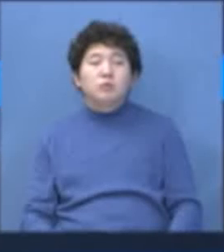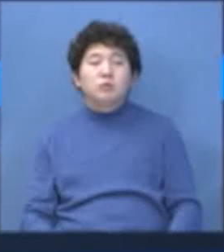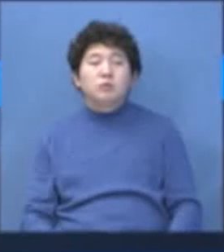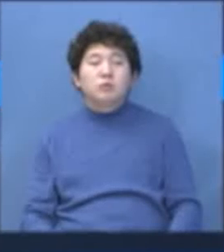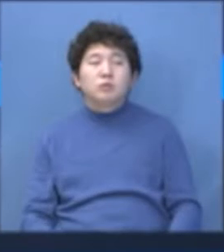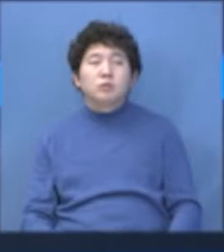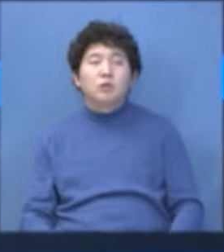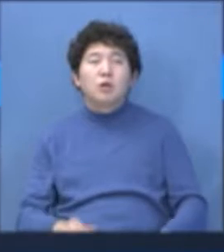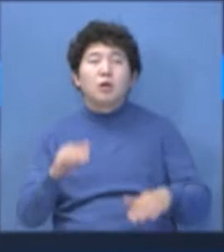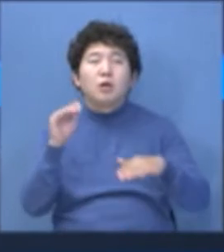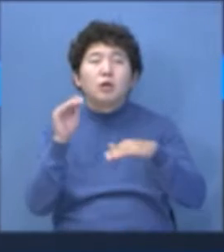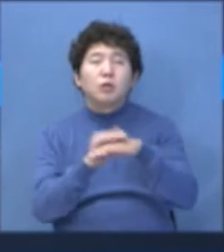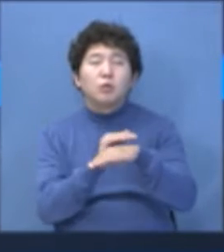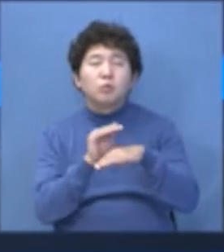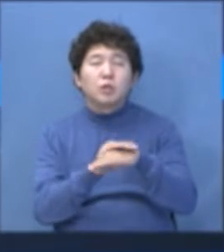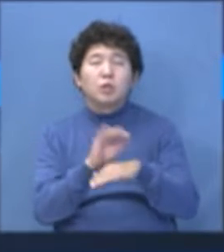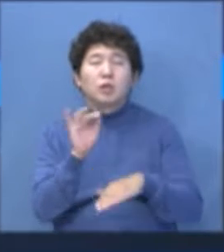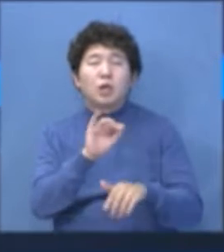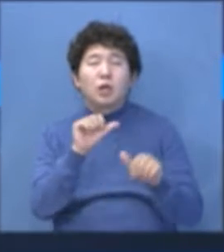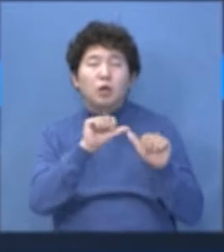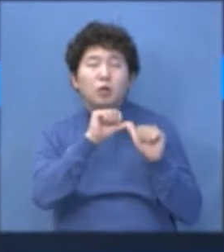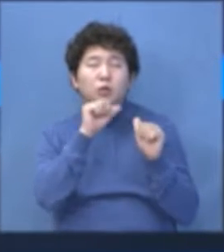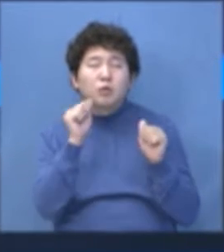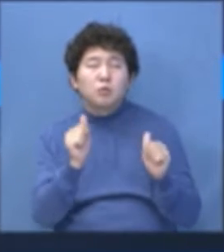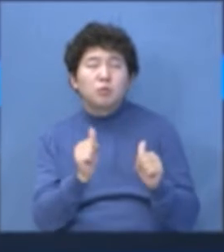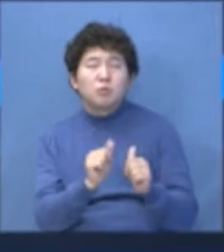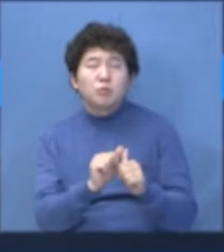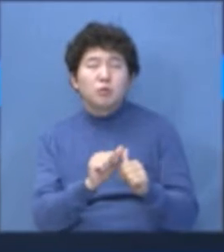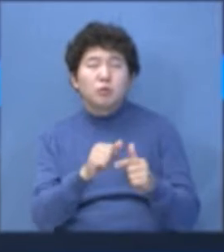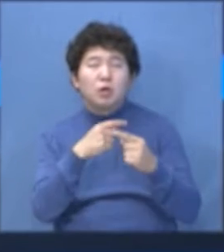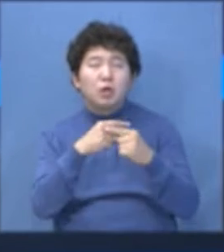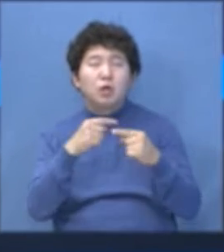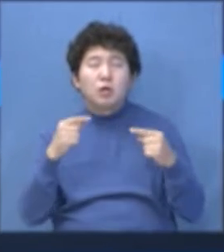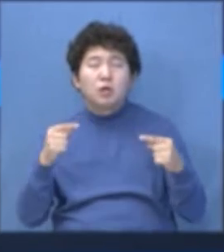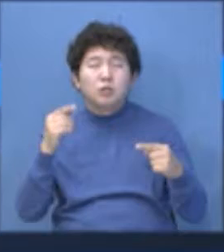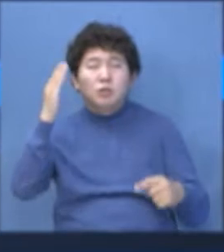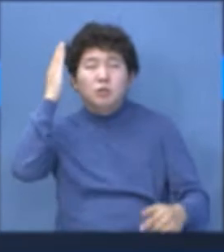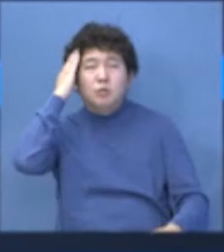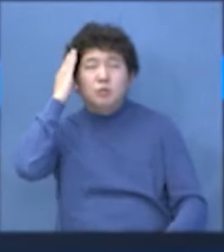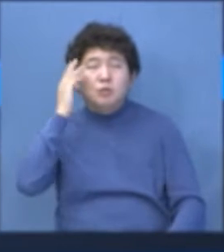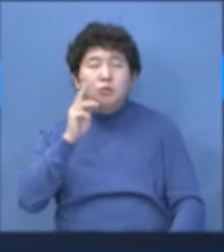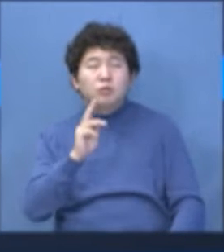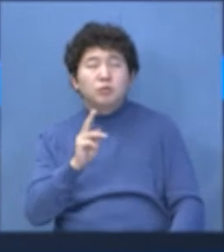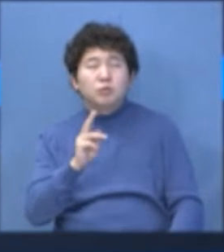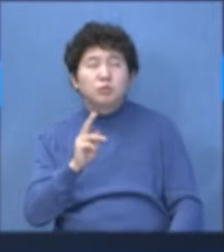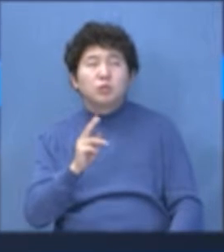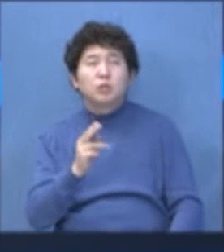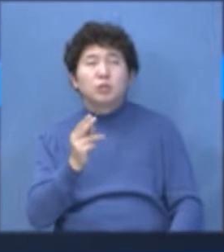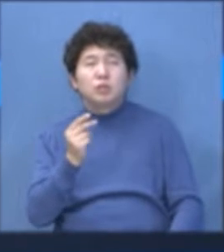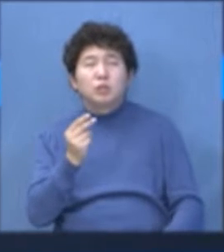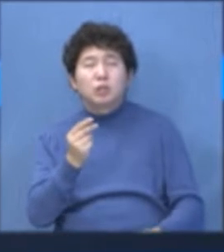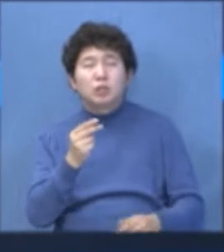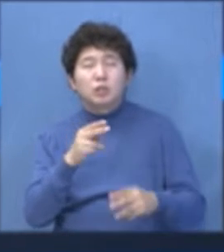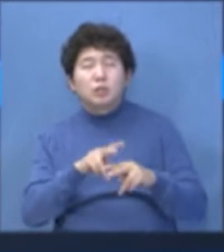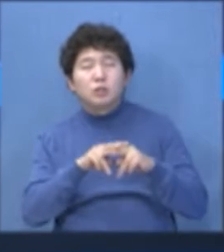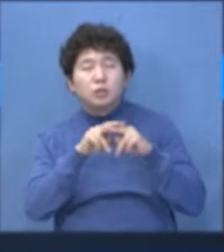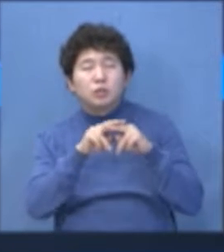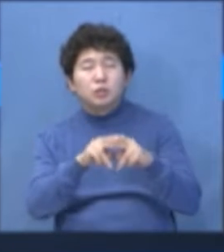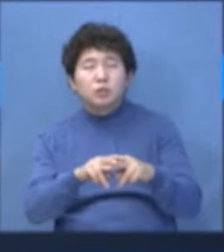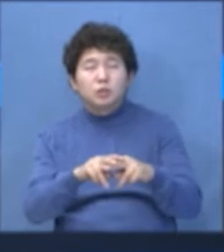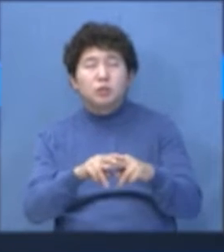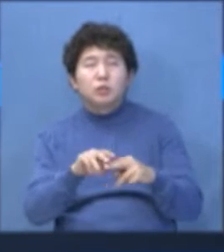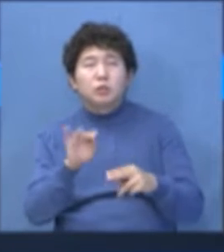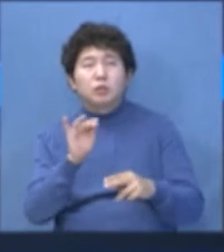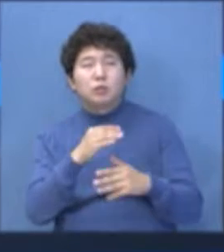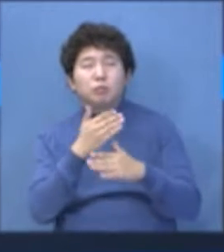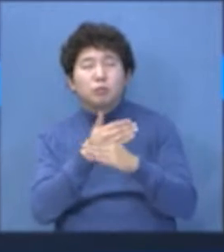Доброта и любовь к ближнему проявляются разными способами. Кто-то жертвует деньги на благотворительность, кто-то помогает бездомным животным, отдает